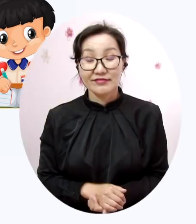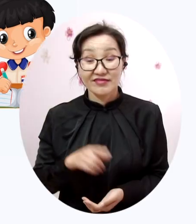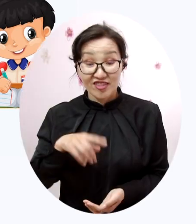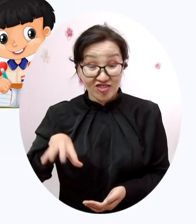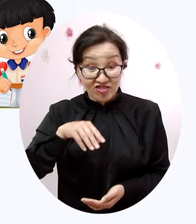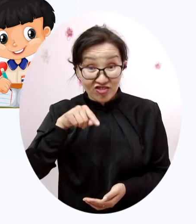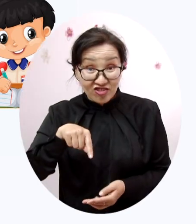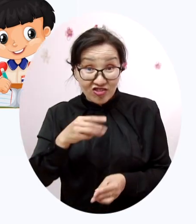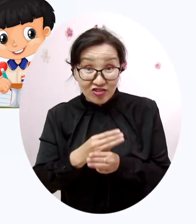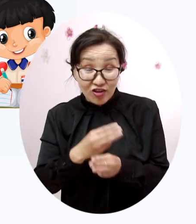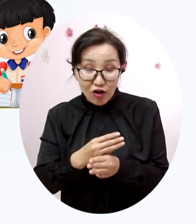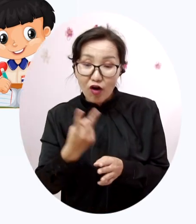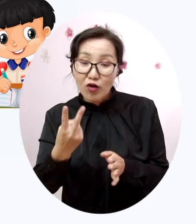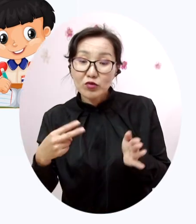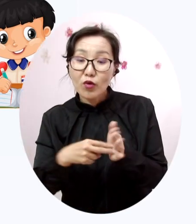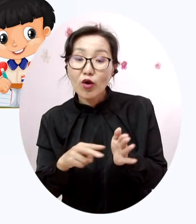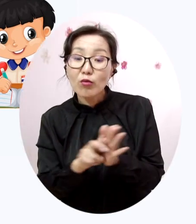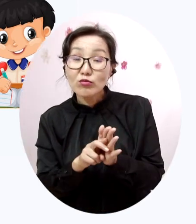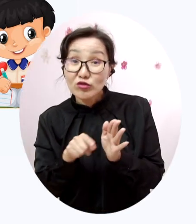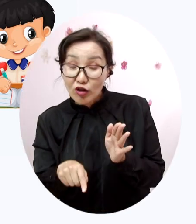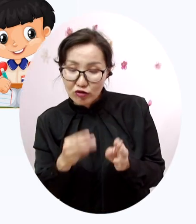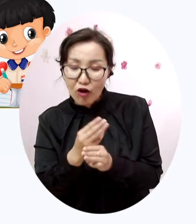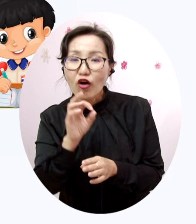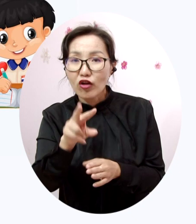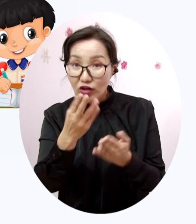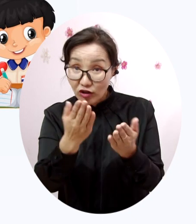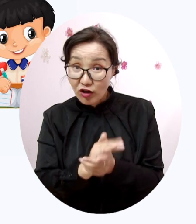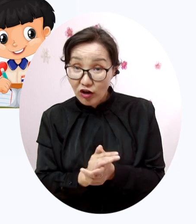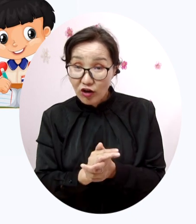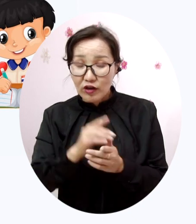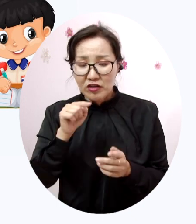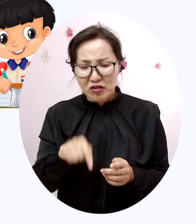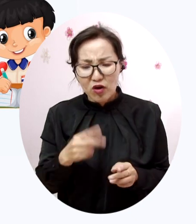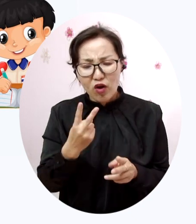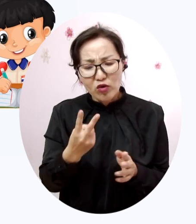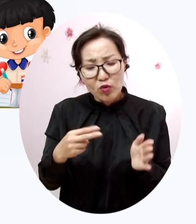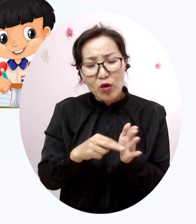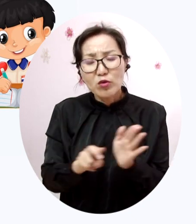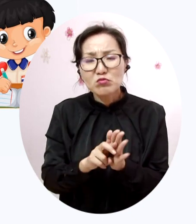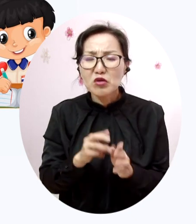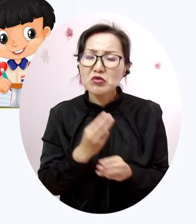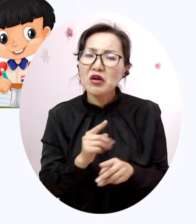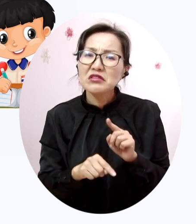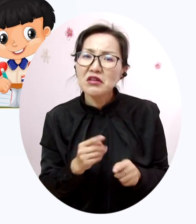За эдгээр тоонуудаас 2-т хуваагдах тоог нь олоорой гэсэн мэ. За 2-т хуваагдах тоо маань ямар байх ёстой вэ?